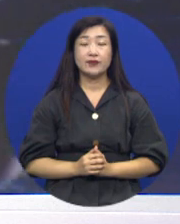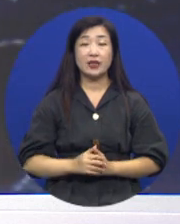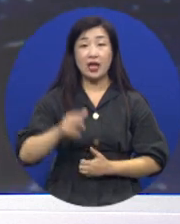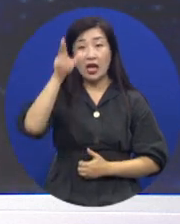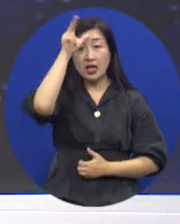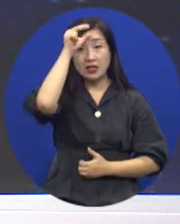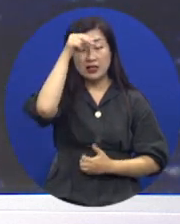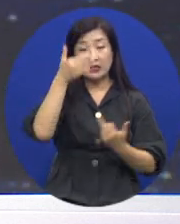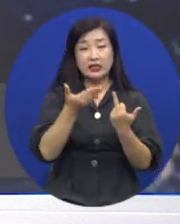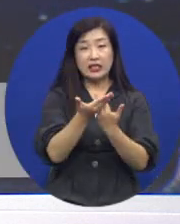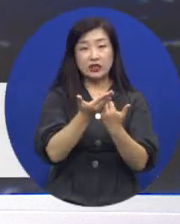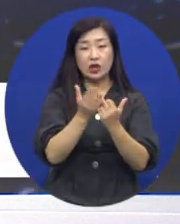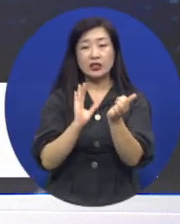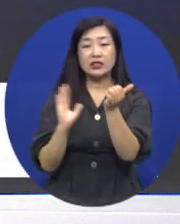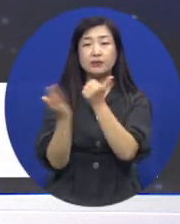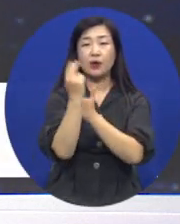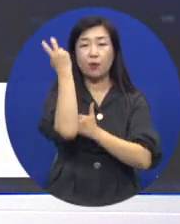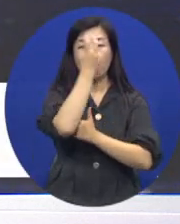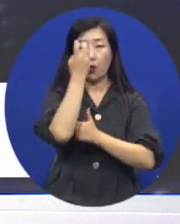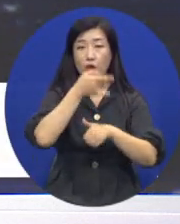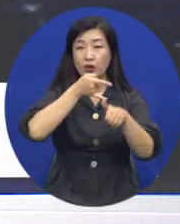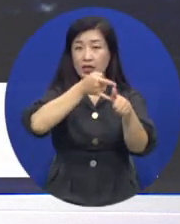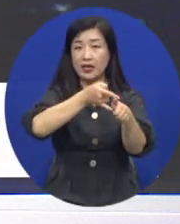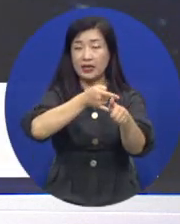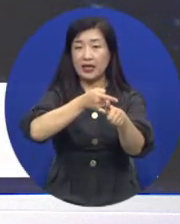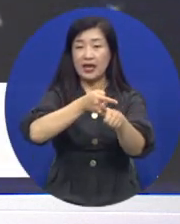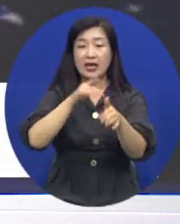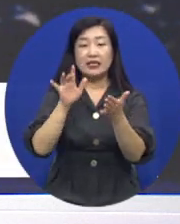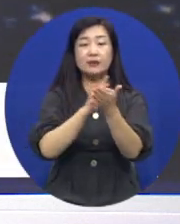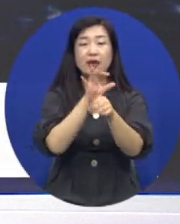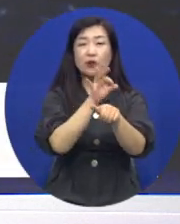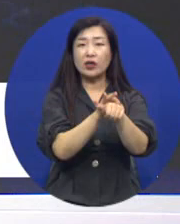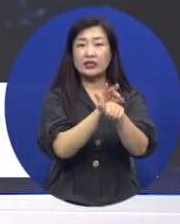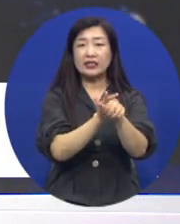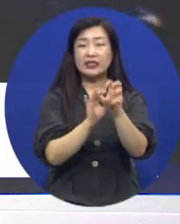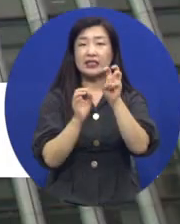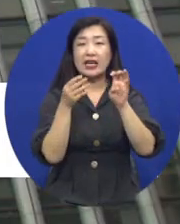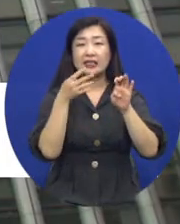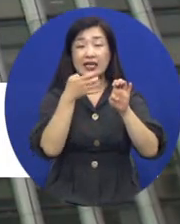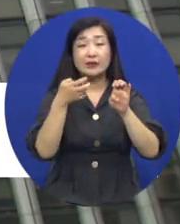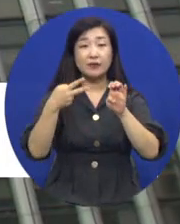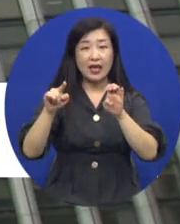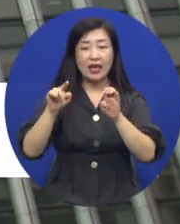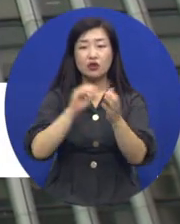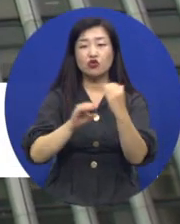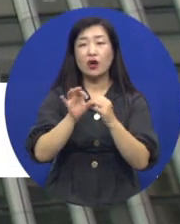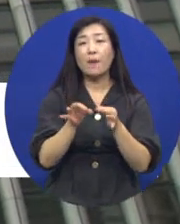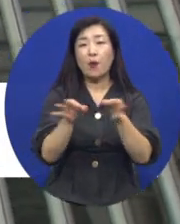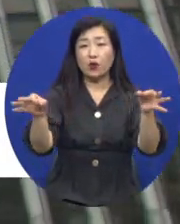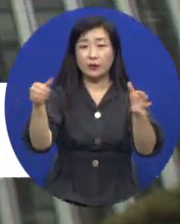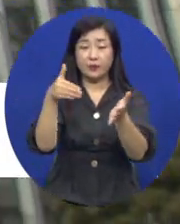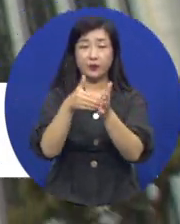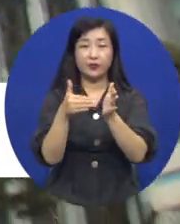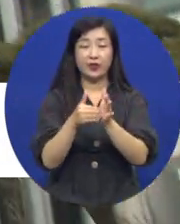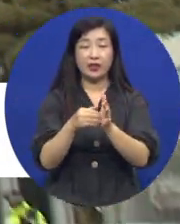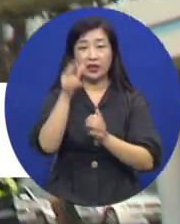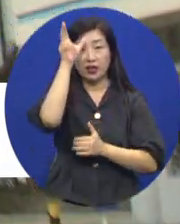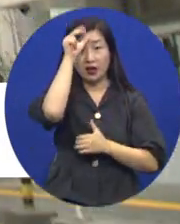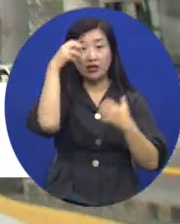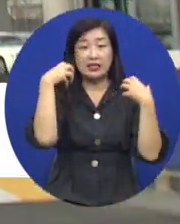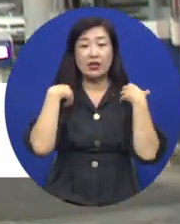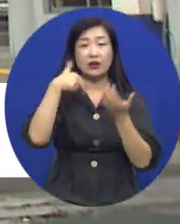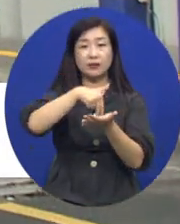경찰이 제주에 신변보호 대상자용 스마트워치 40여 대를 추가 보급했습니다. 경찰청은